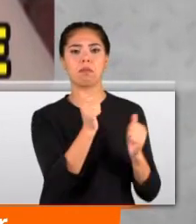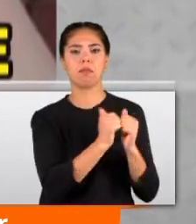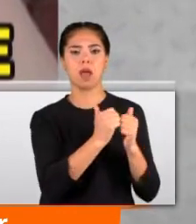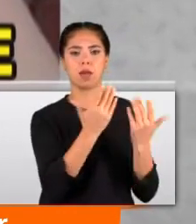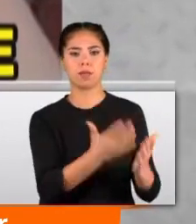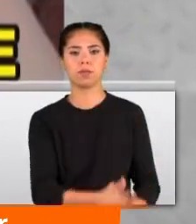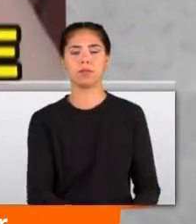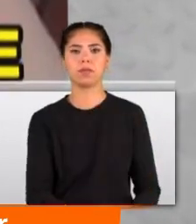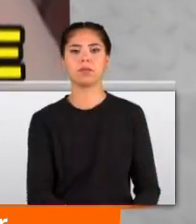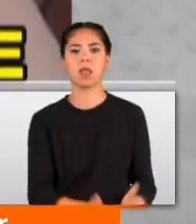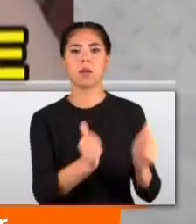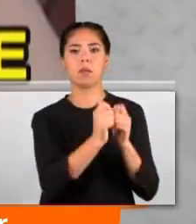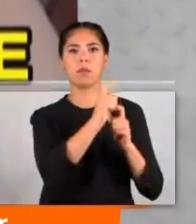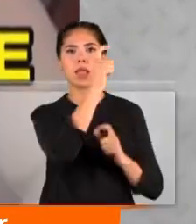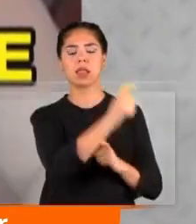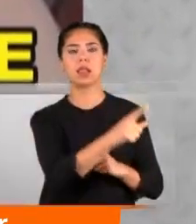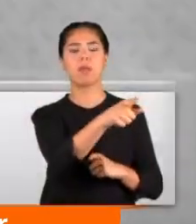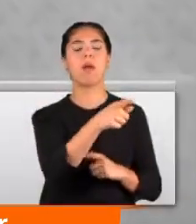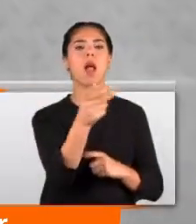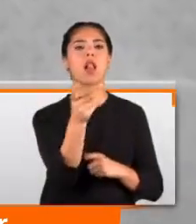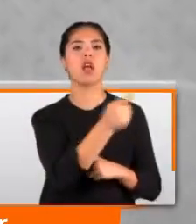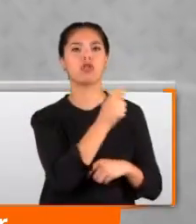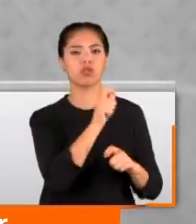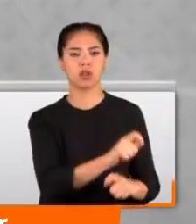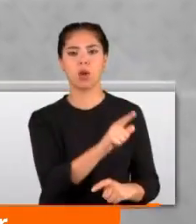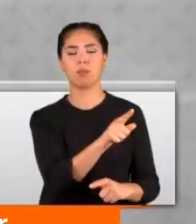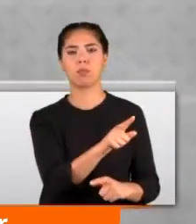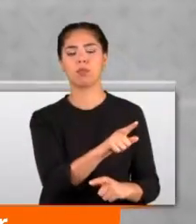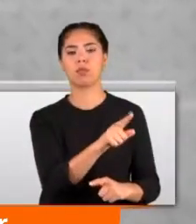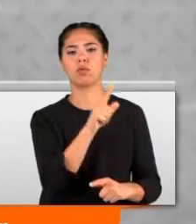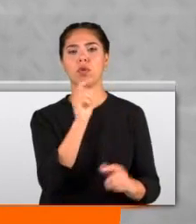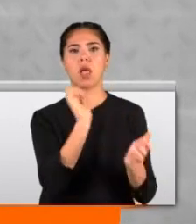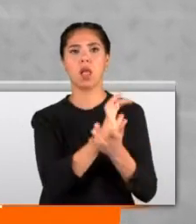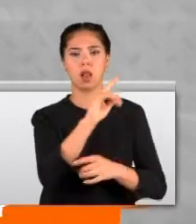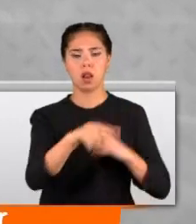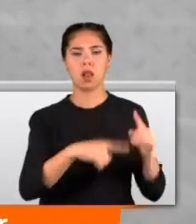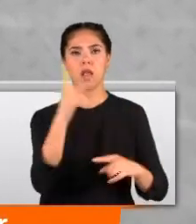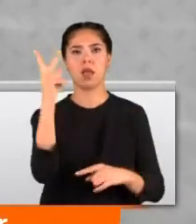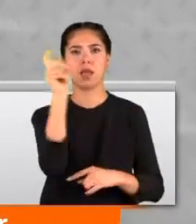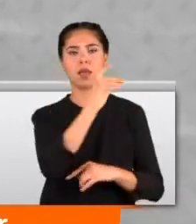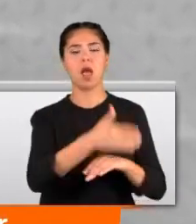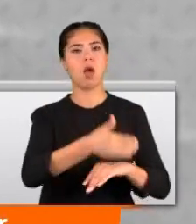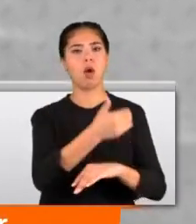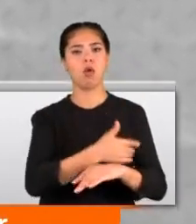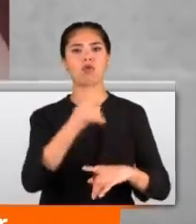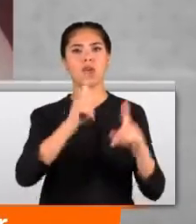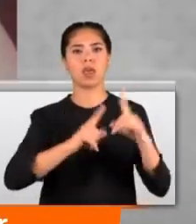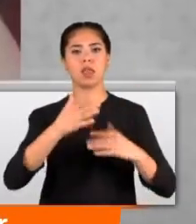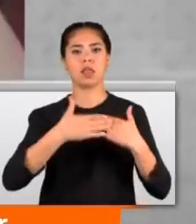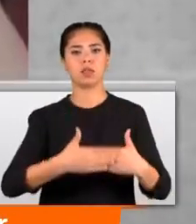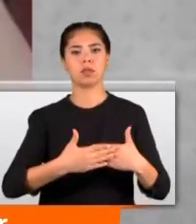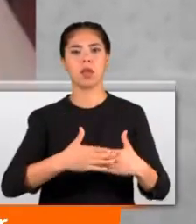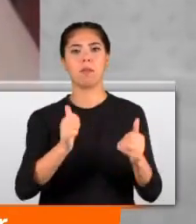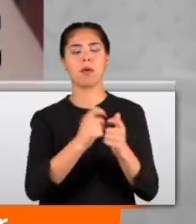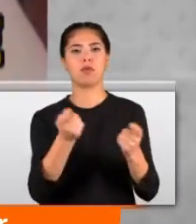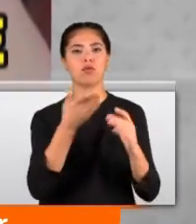yanındaydı. Yanındaki Sibel de onu kaçırdığı söylenen kadın. Kaybolduktan 10 gün sonra ailesini arıyor. 2 ay önce internetten tanışıp aynı zamanda birlikte işe girdiği